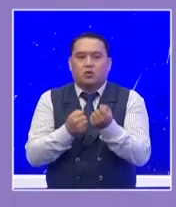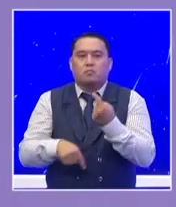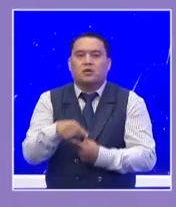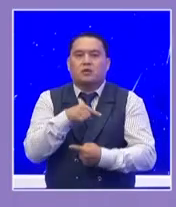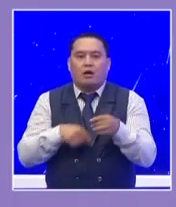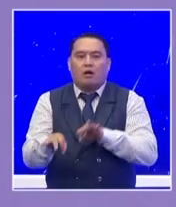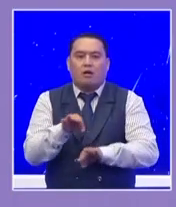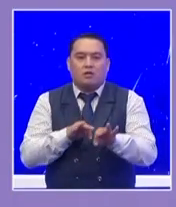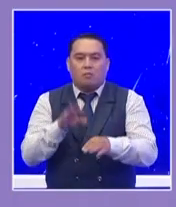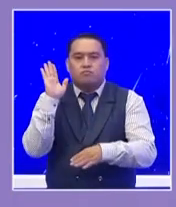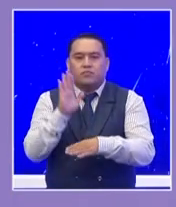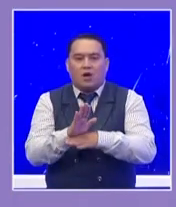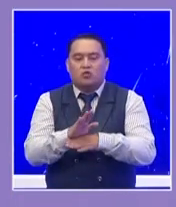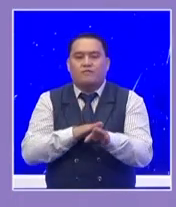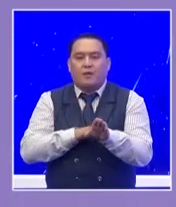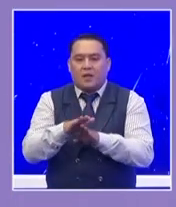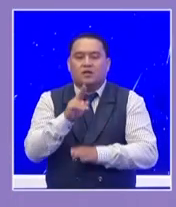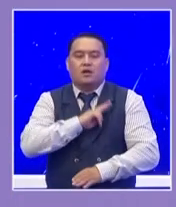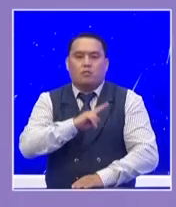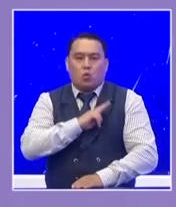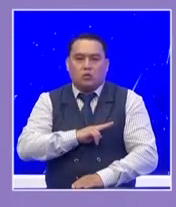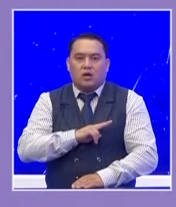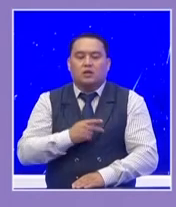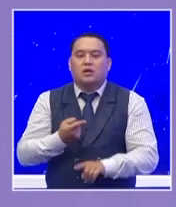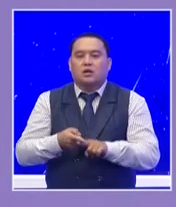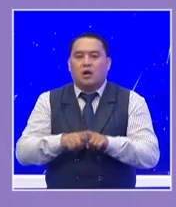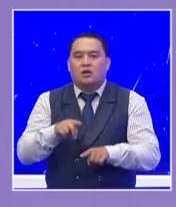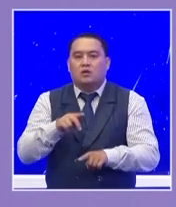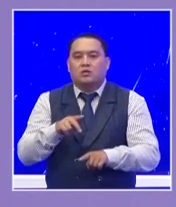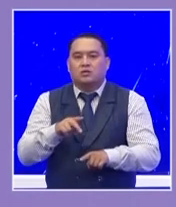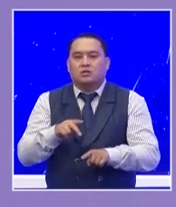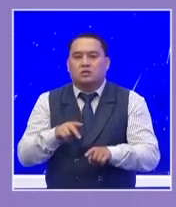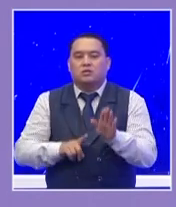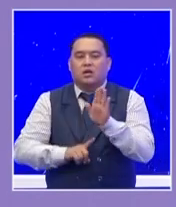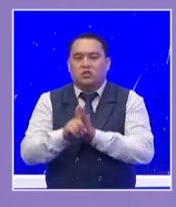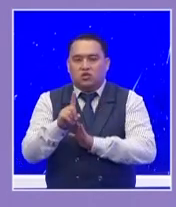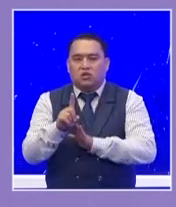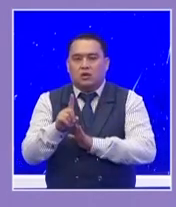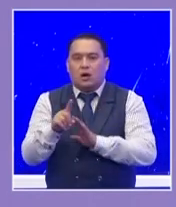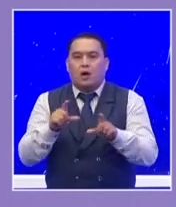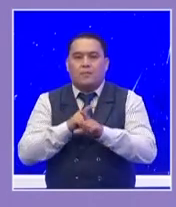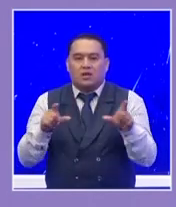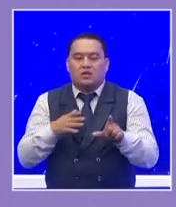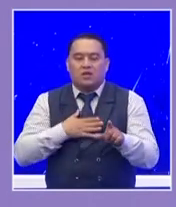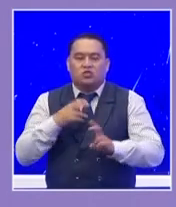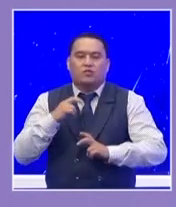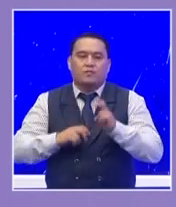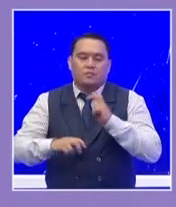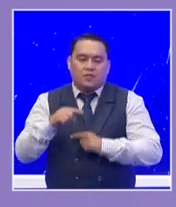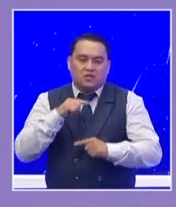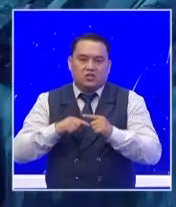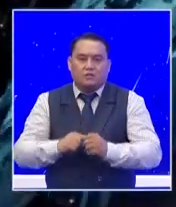дал поручение проработать данные работы для запуска объектов наших предпринимателей.